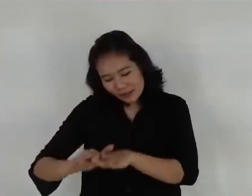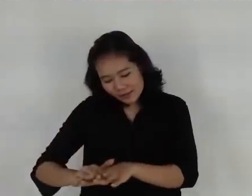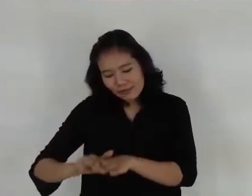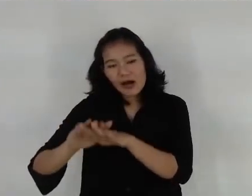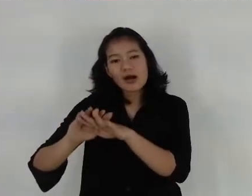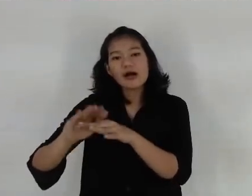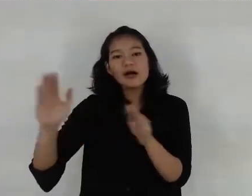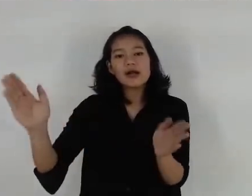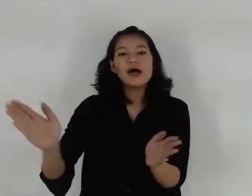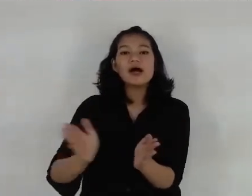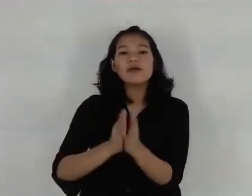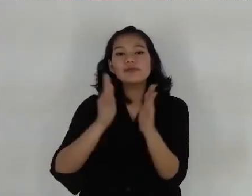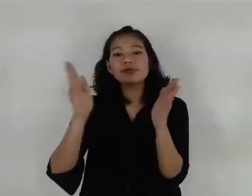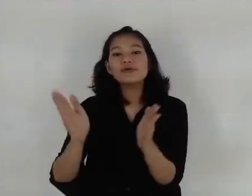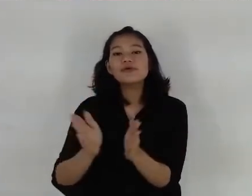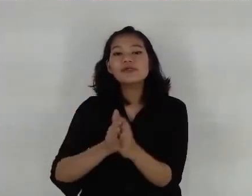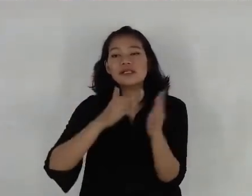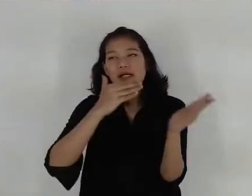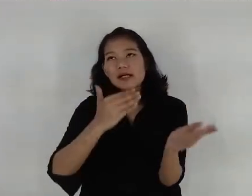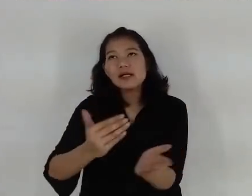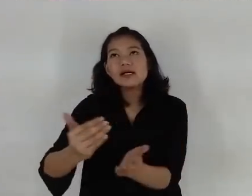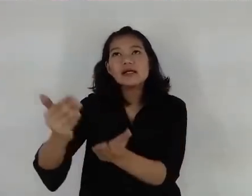Semoga bisa